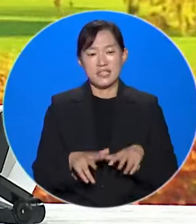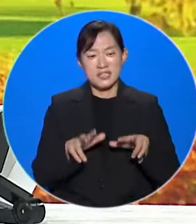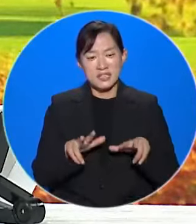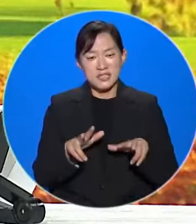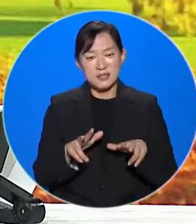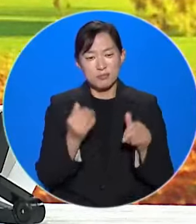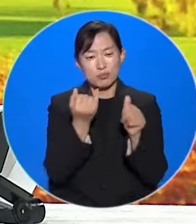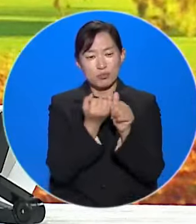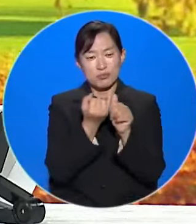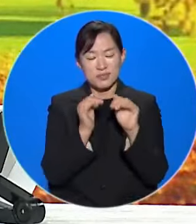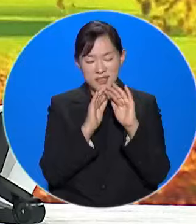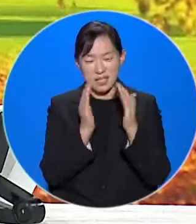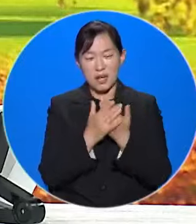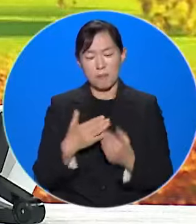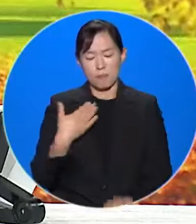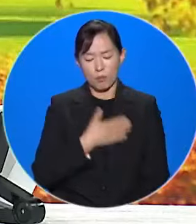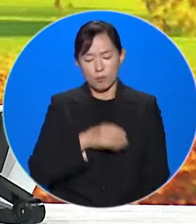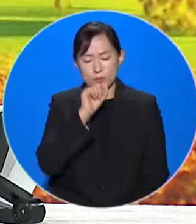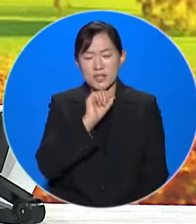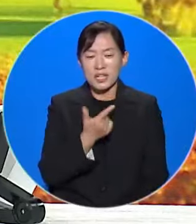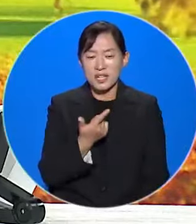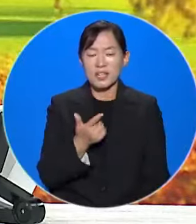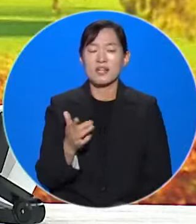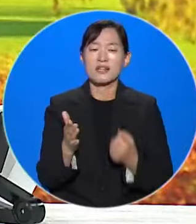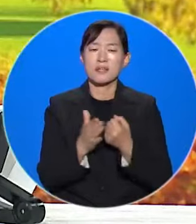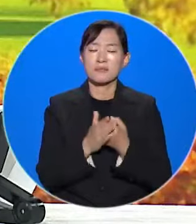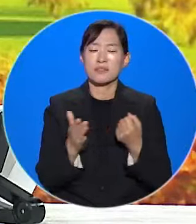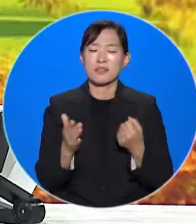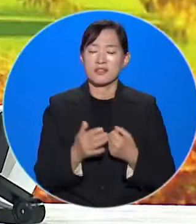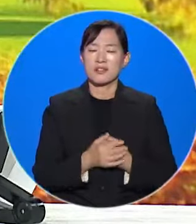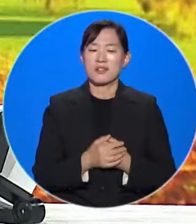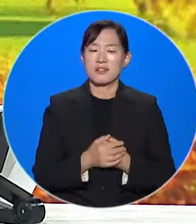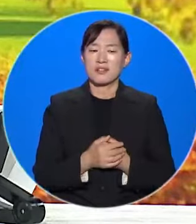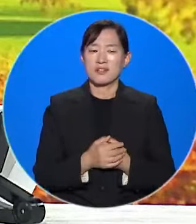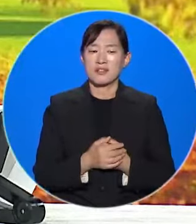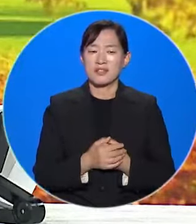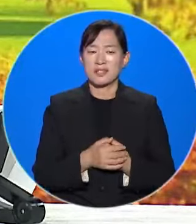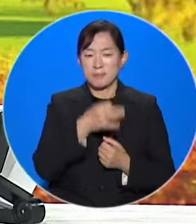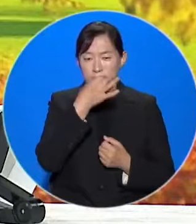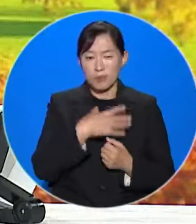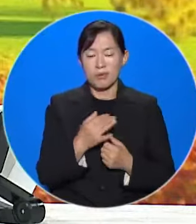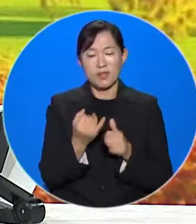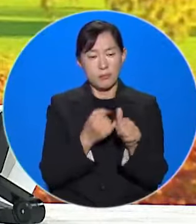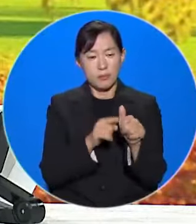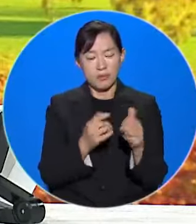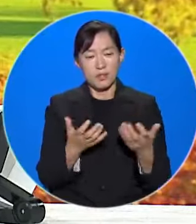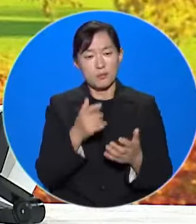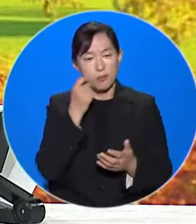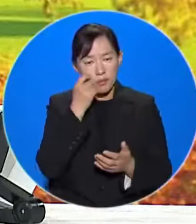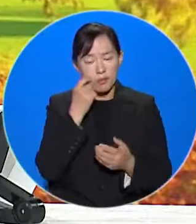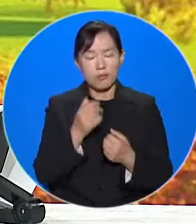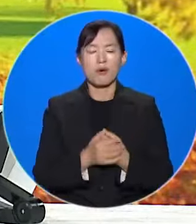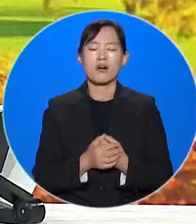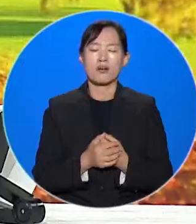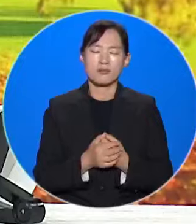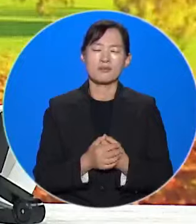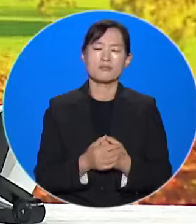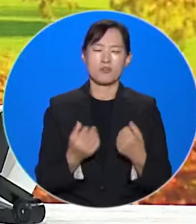좋고 네. 우리 남편도 지금 허리가 많이 안 좋으셔가지고 일을 못하고 있는 상태신 거죠? 네. 그래요. 건강을 위해서 기도해야